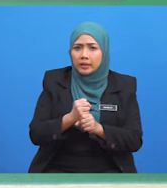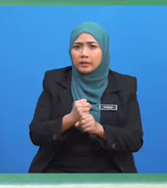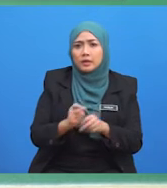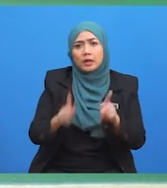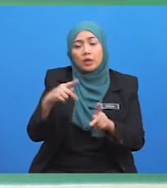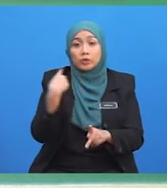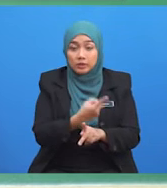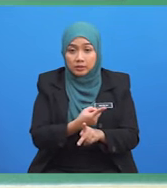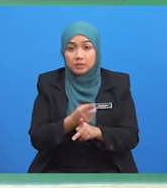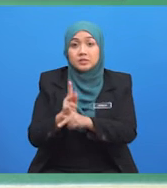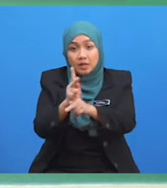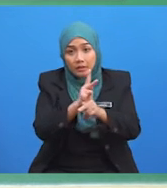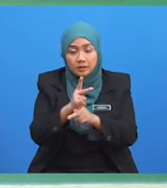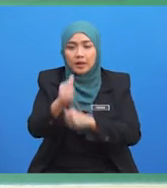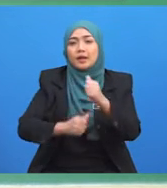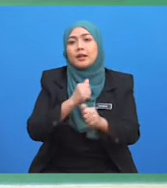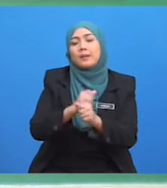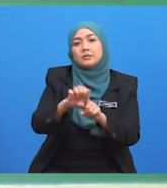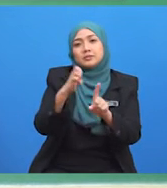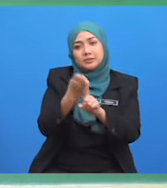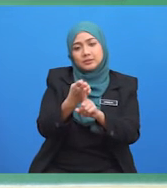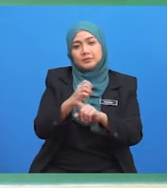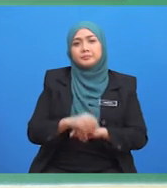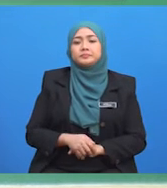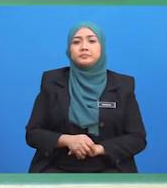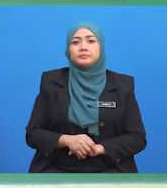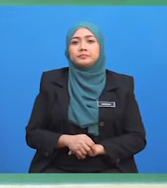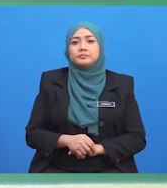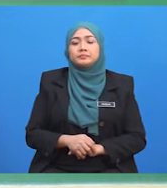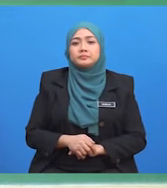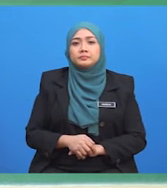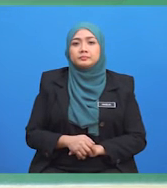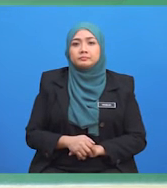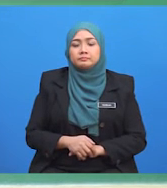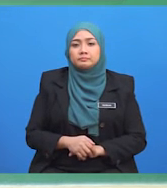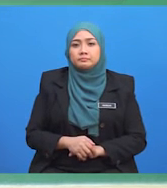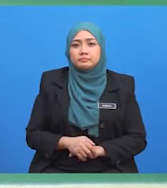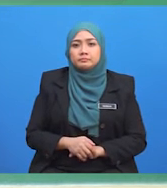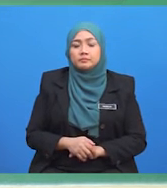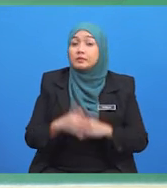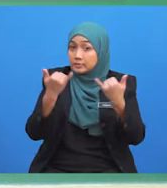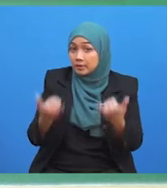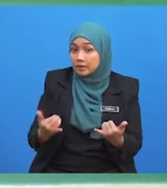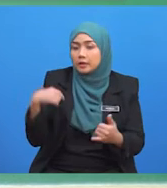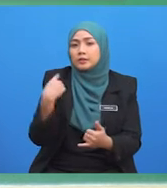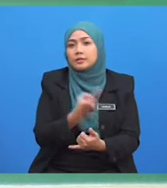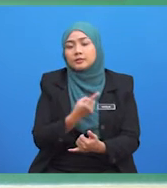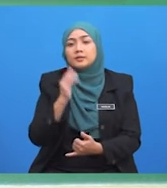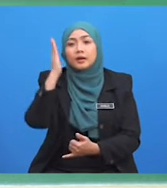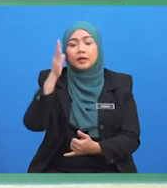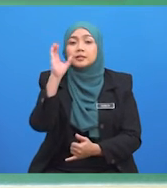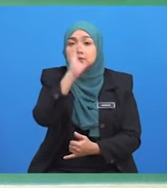Murid-murid, fikir tak soalan ini? Belum? Tak apa, jangan risau. Sekarang, kita akan